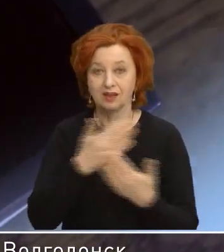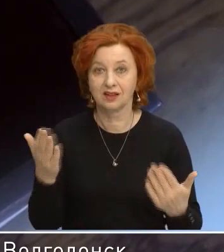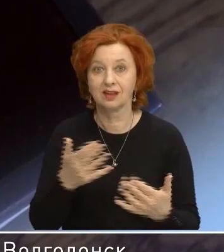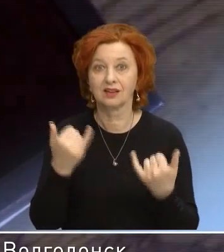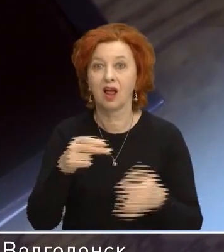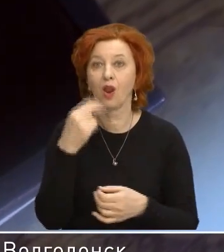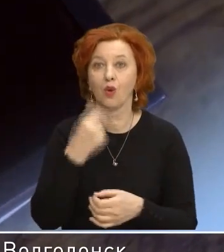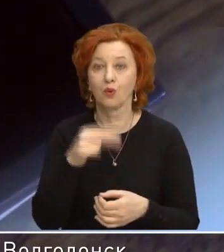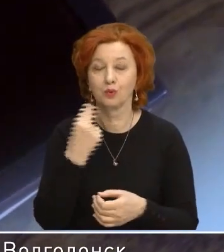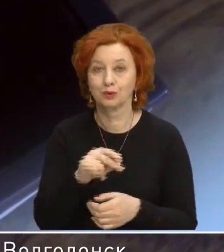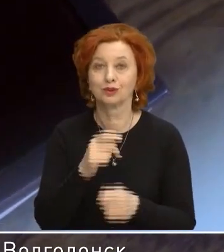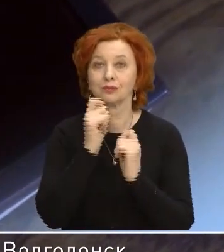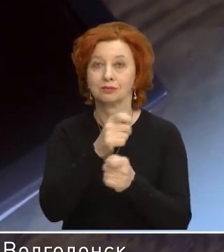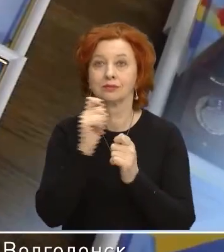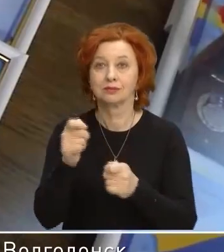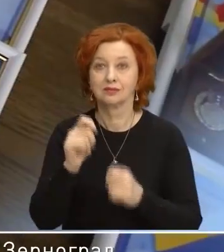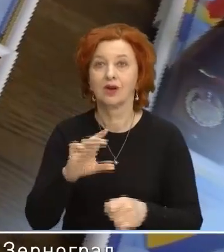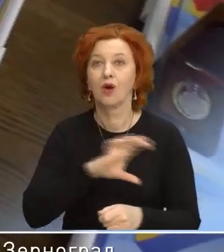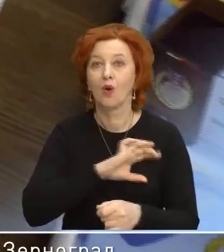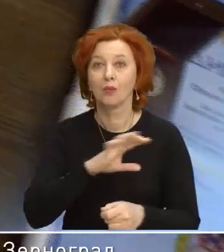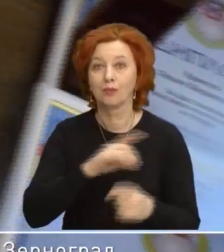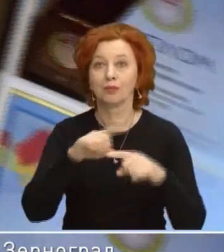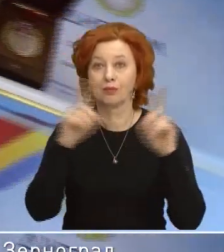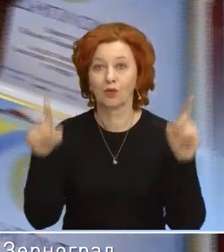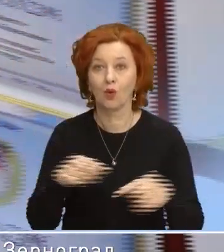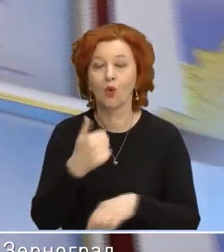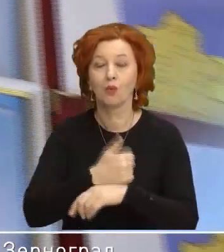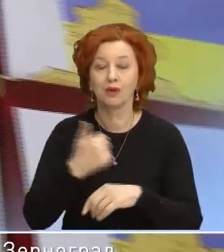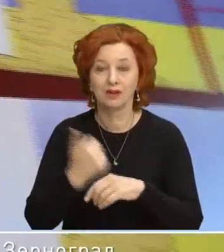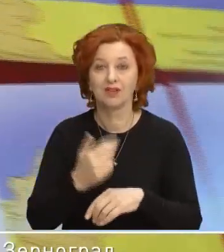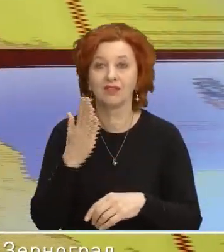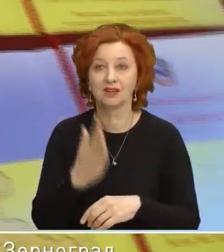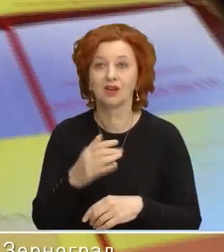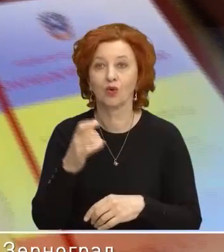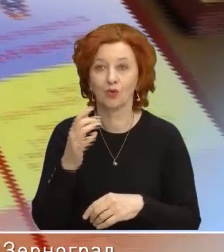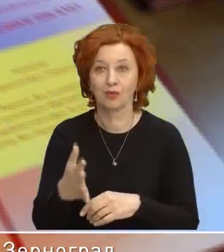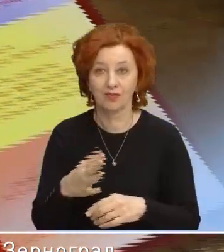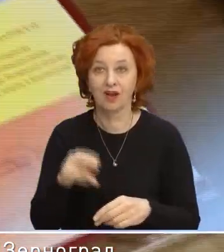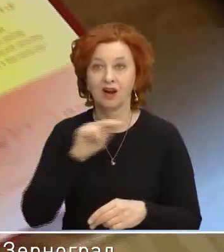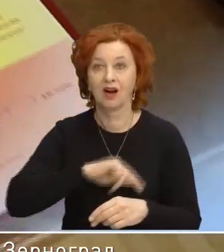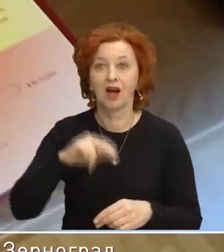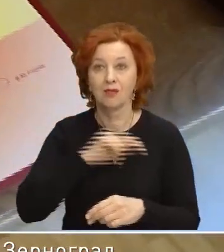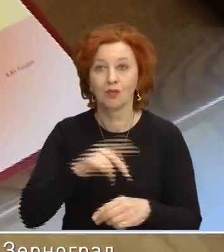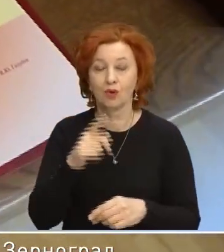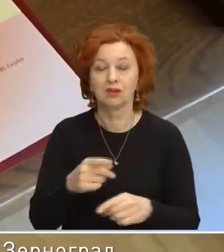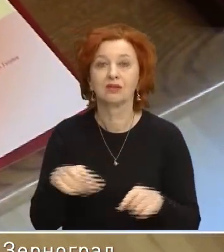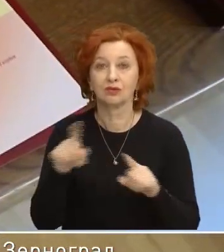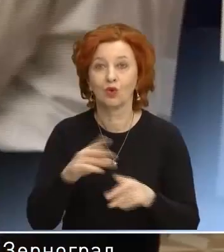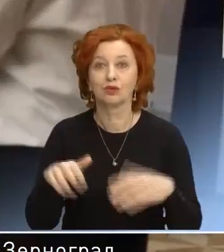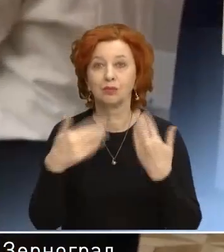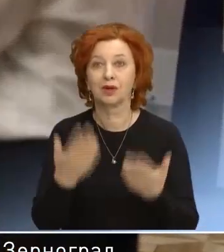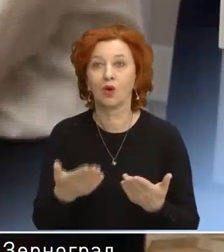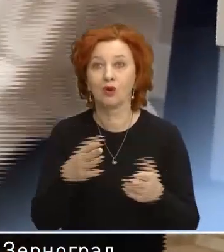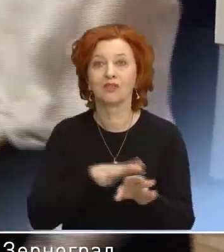данного лучших в своем деле наградили от лица губернатора Ростовской области Василия Голубева. Работникам сферы потребуслуг